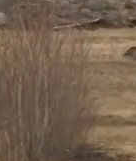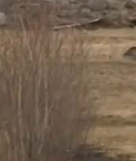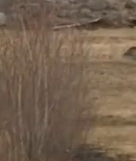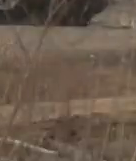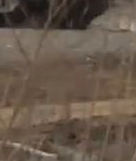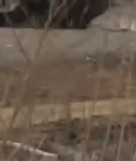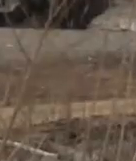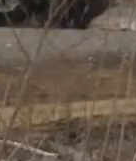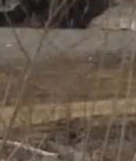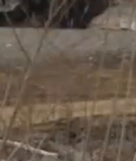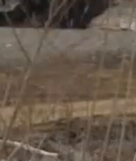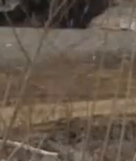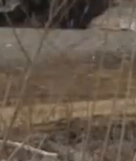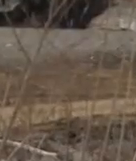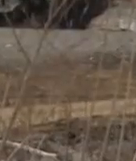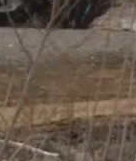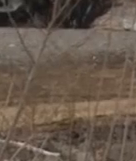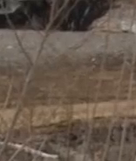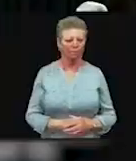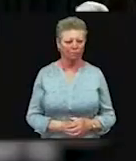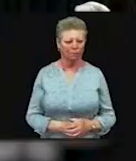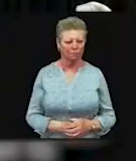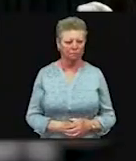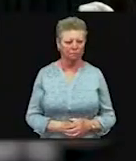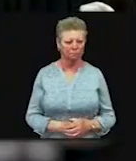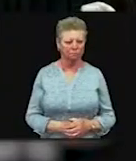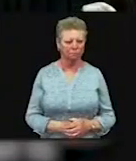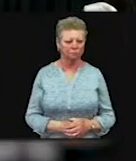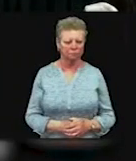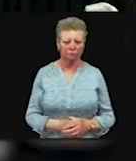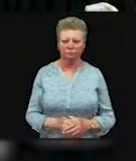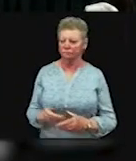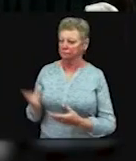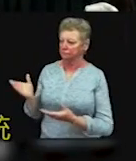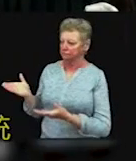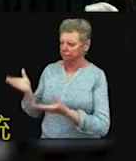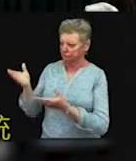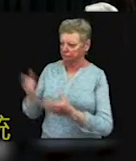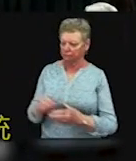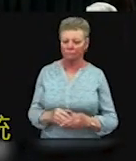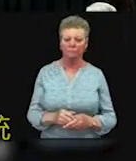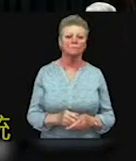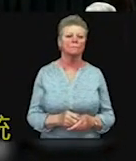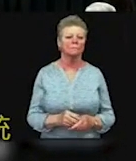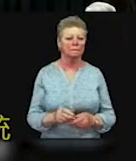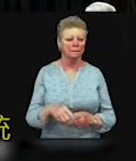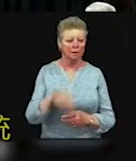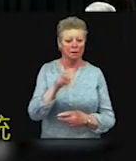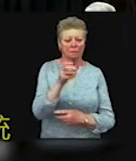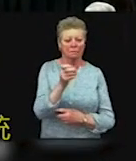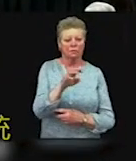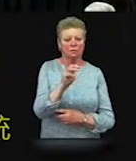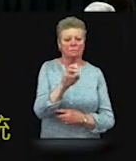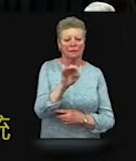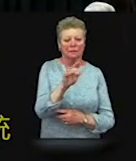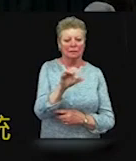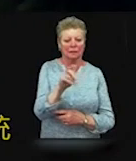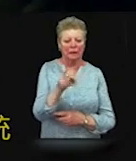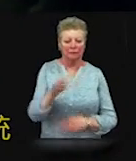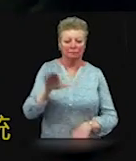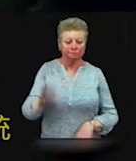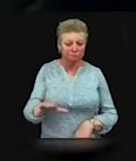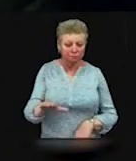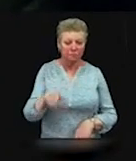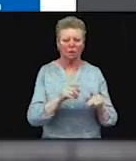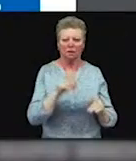支援亦都甚少。另一方面，在周末前的研訊探討執法部門所使用的數碼無線電